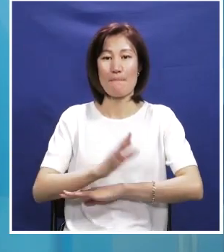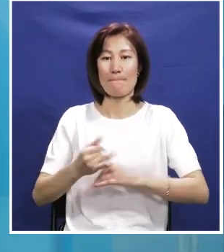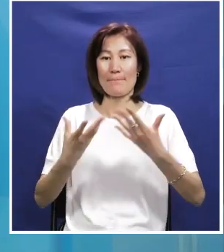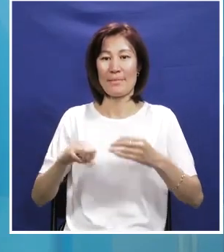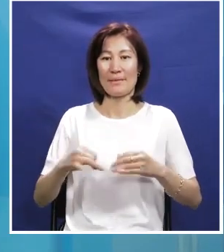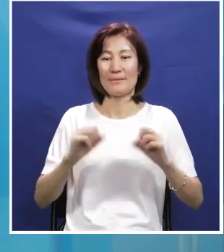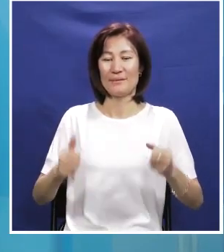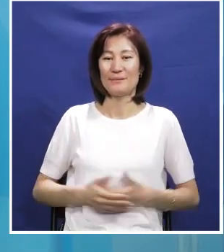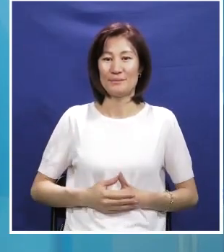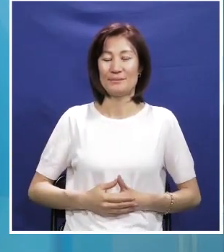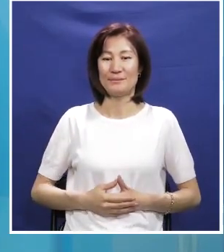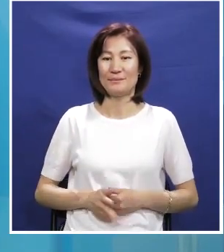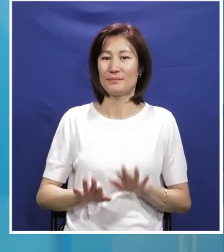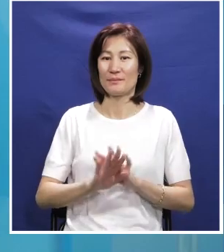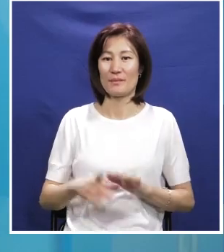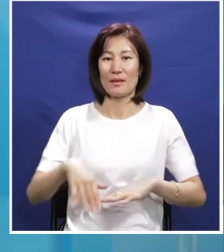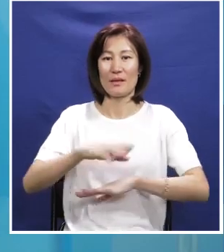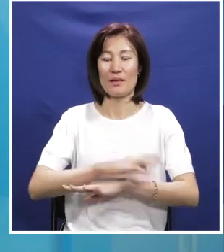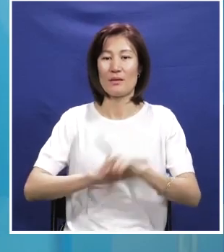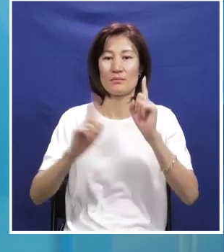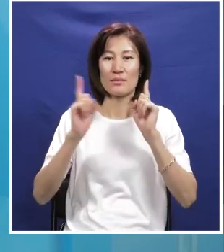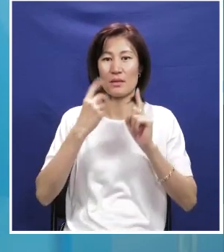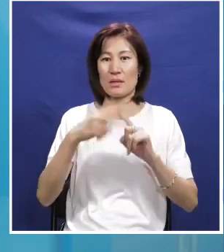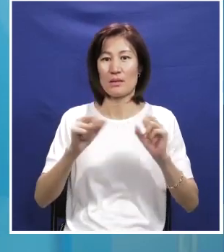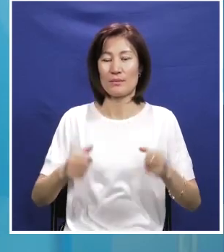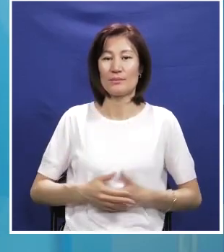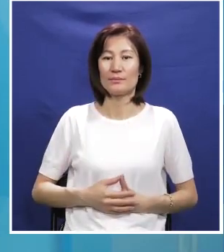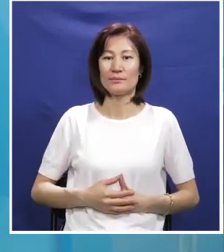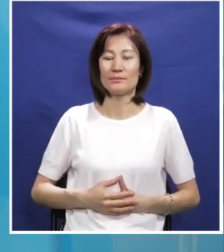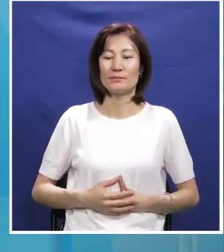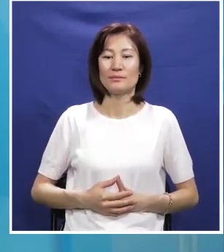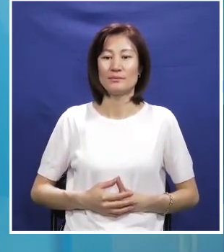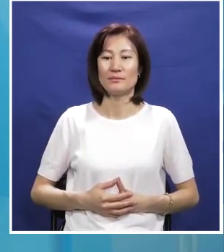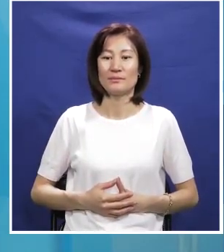Рухани жаңғыру тетіктері назардан тыс қалмаған семинар алдағы бейне сюжетте.